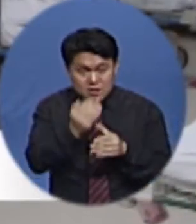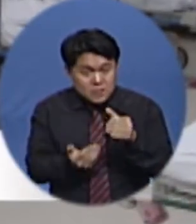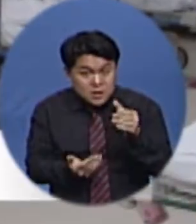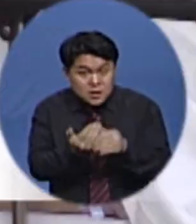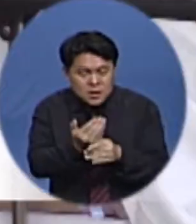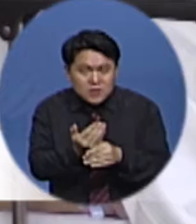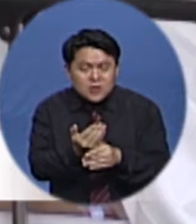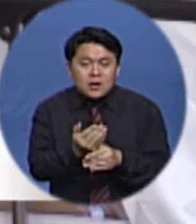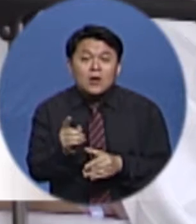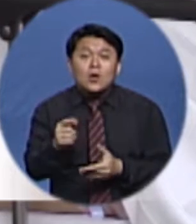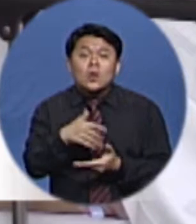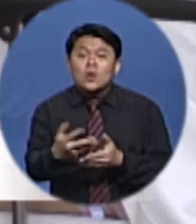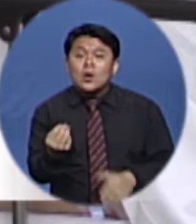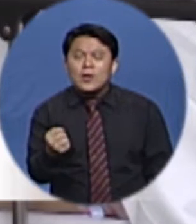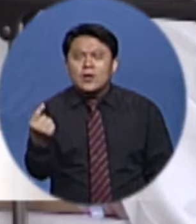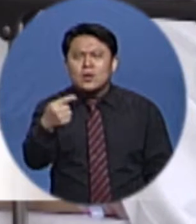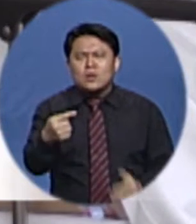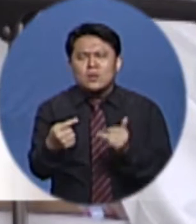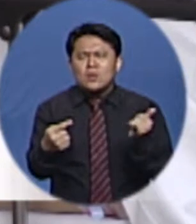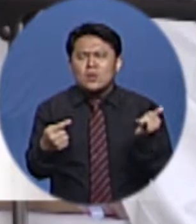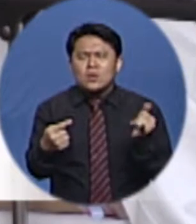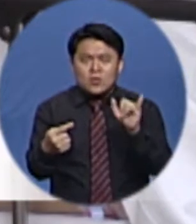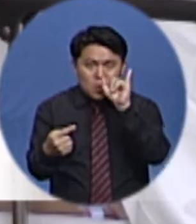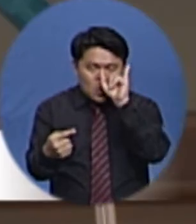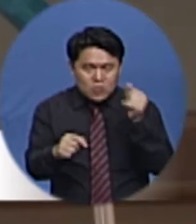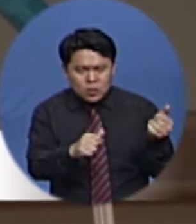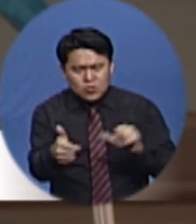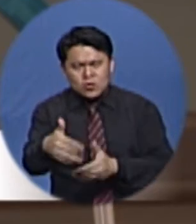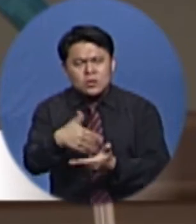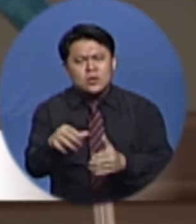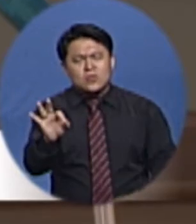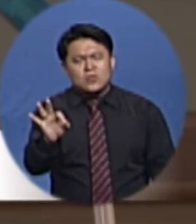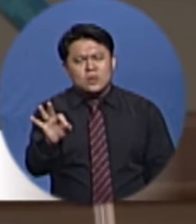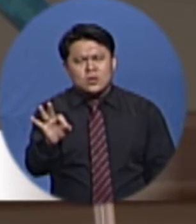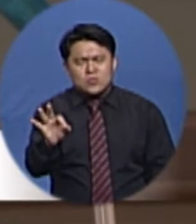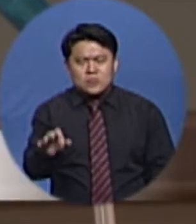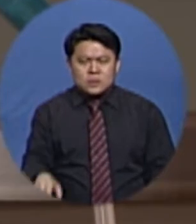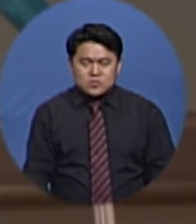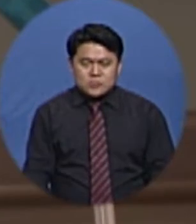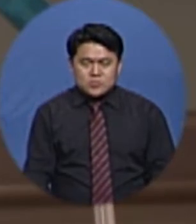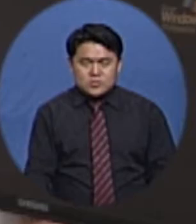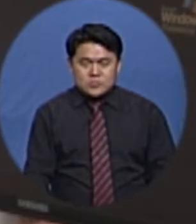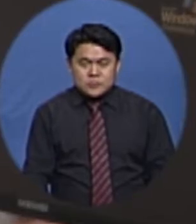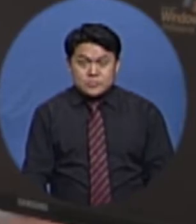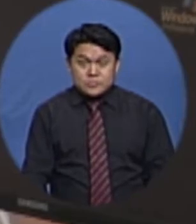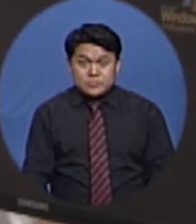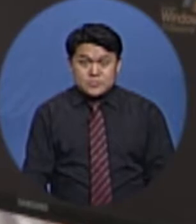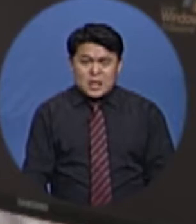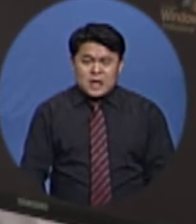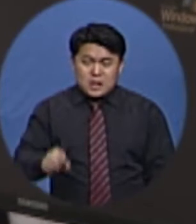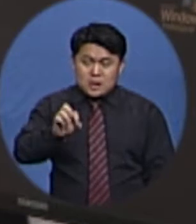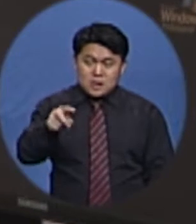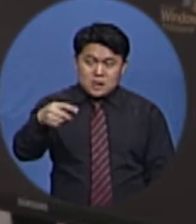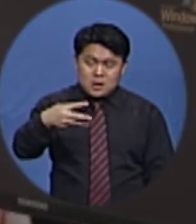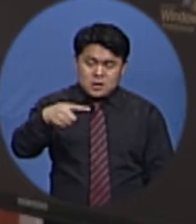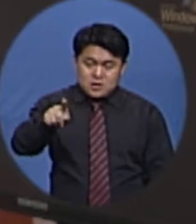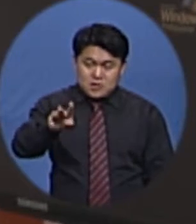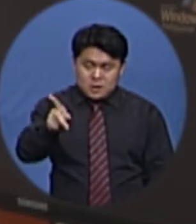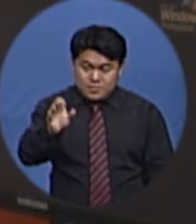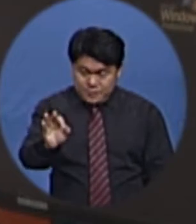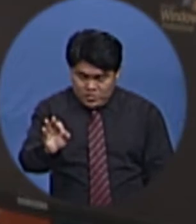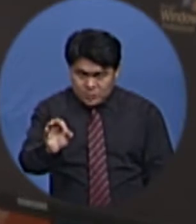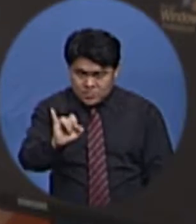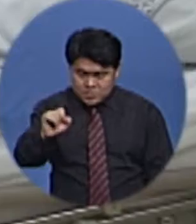전체 온열질환자는 1,000명에 가깝고 사망자는 10명에 이릅니다. 열사병이나 일사병